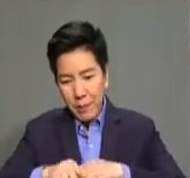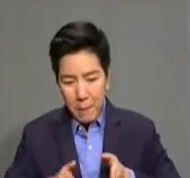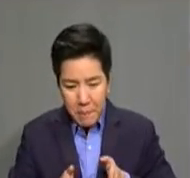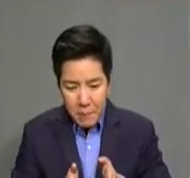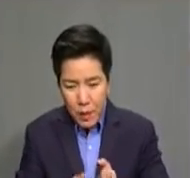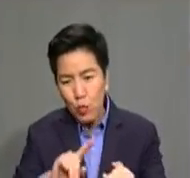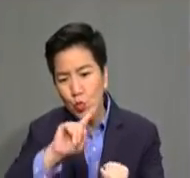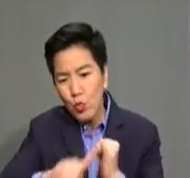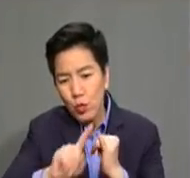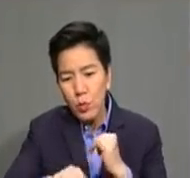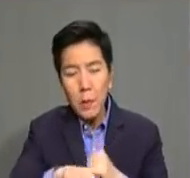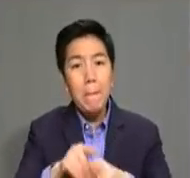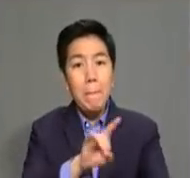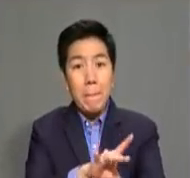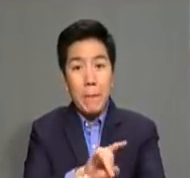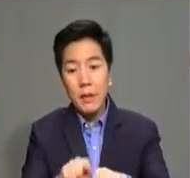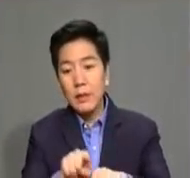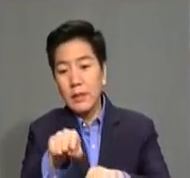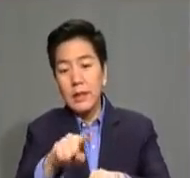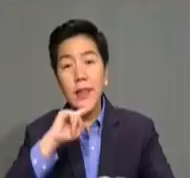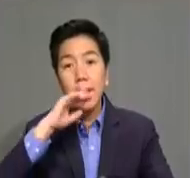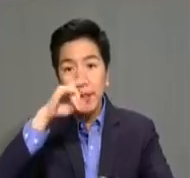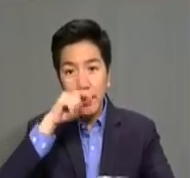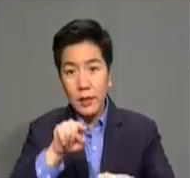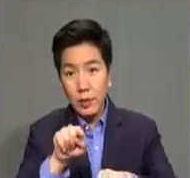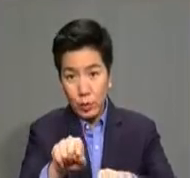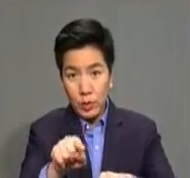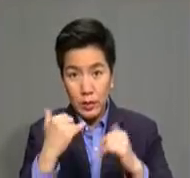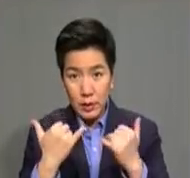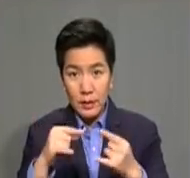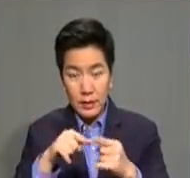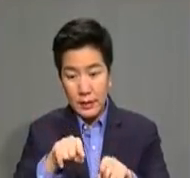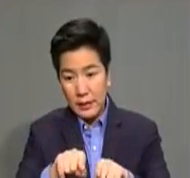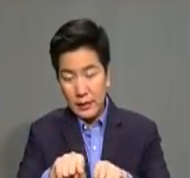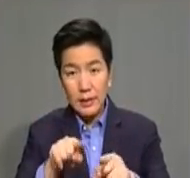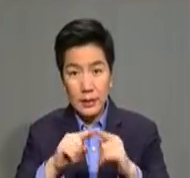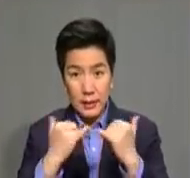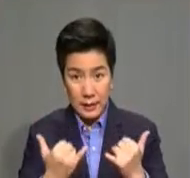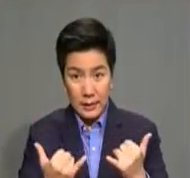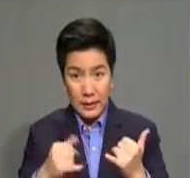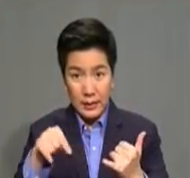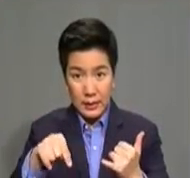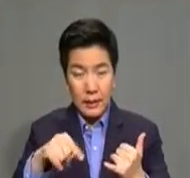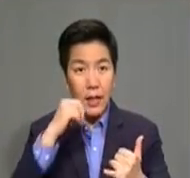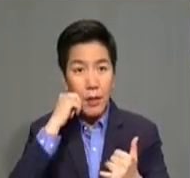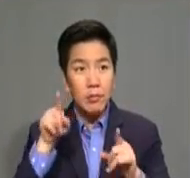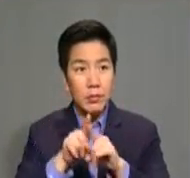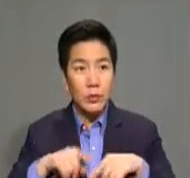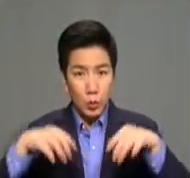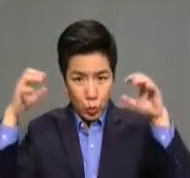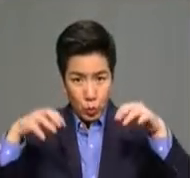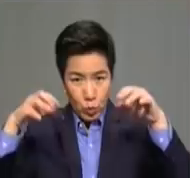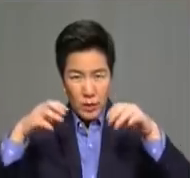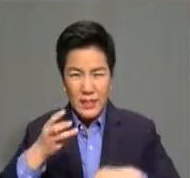บุรีก่อนที่จะไหลลงสู่ทะเลอ่าวไทยค่ะและตอนนี้นะคะในพื้นที่ขณะนี ้ มีสภาพฝนตก